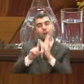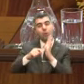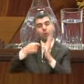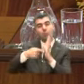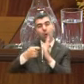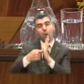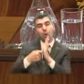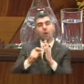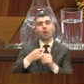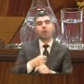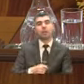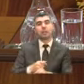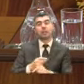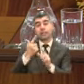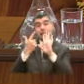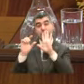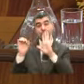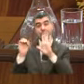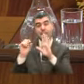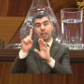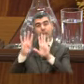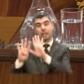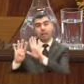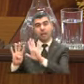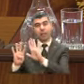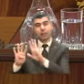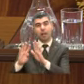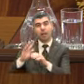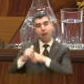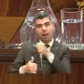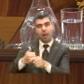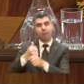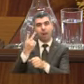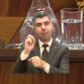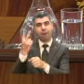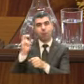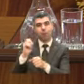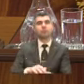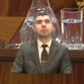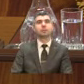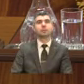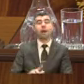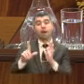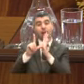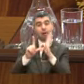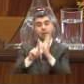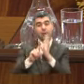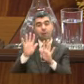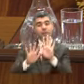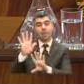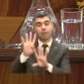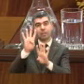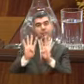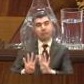رقم 70/19 للسنة المالية 2020، ثم مشروع قانون رقم 15/18 يتعلق